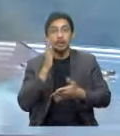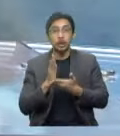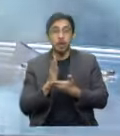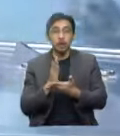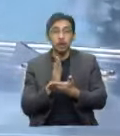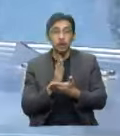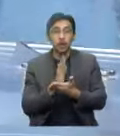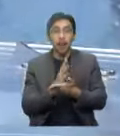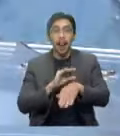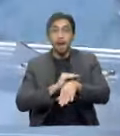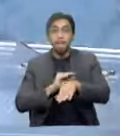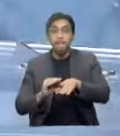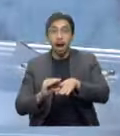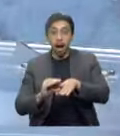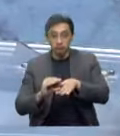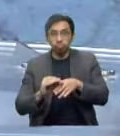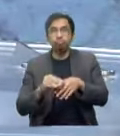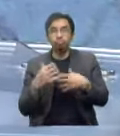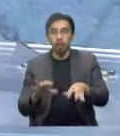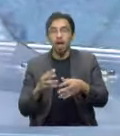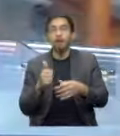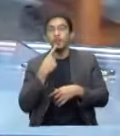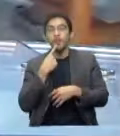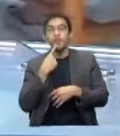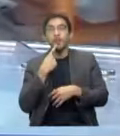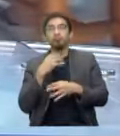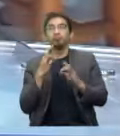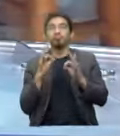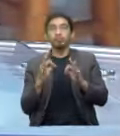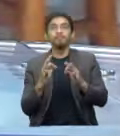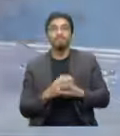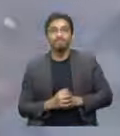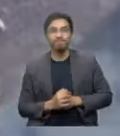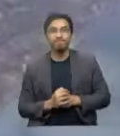dengan lemak jaring akan menggugah selera Anda.